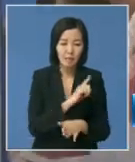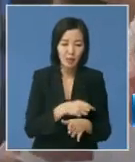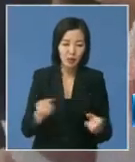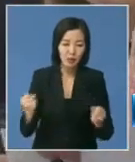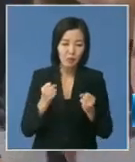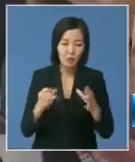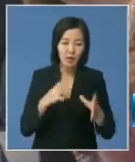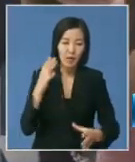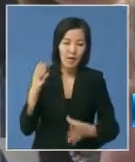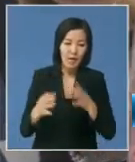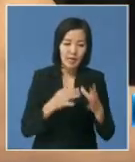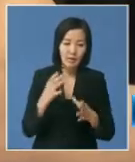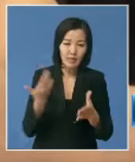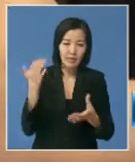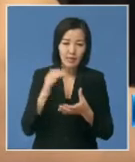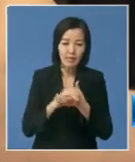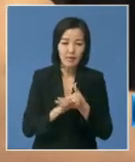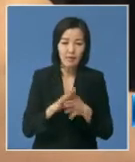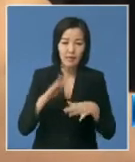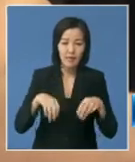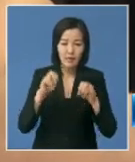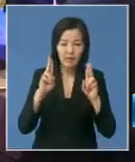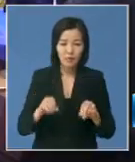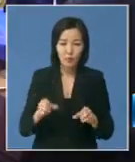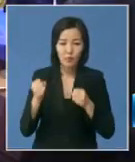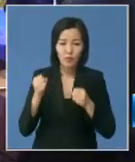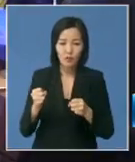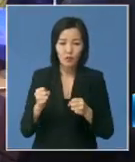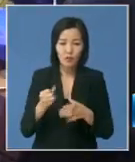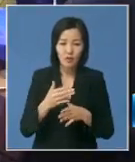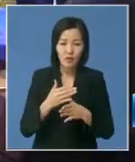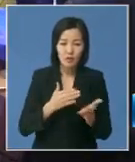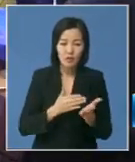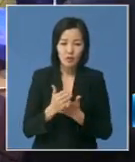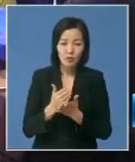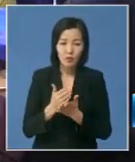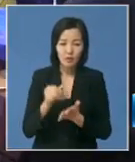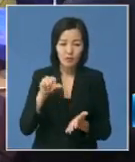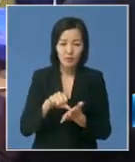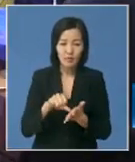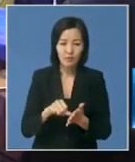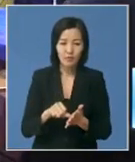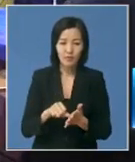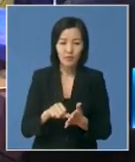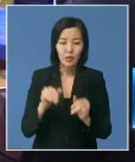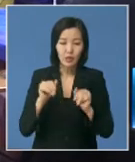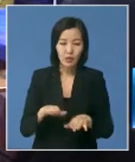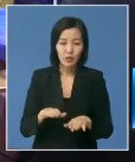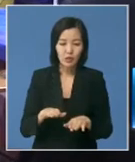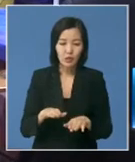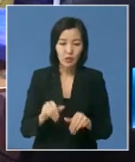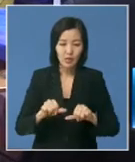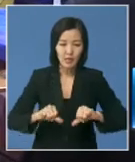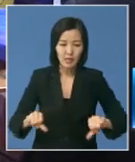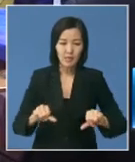әлемдік промоутерларға таныстырып, кәсіпқой боксқа жол ашу. Төрешілерге шешім қабылда өте қиын болды. Екені жекпе-жекте